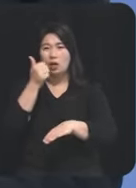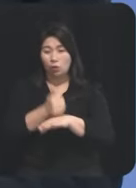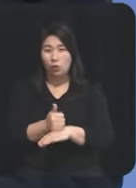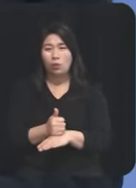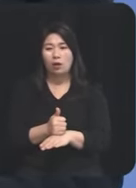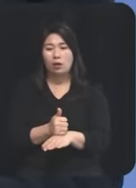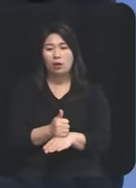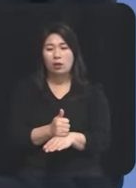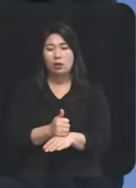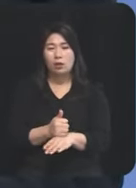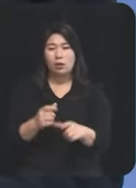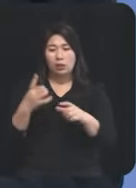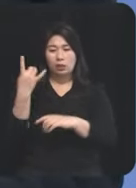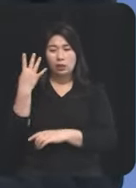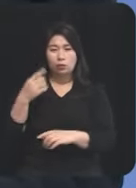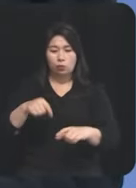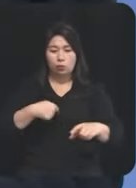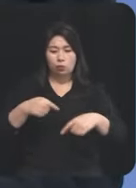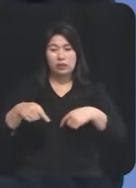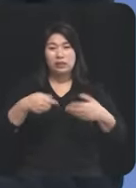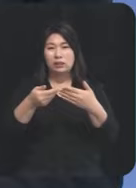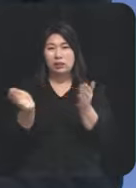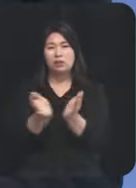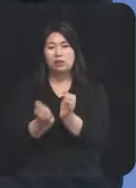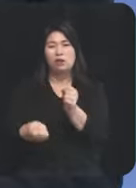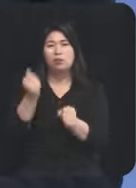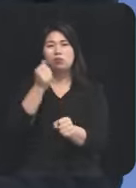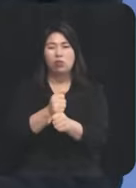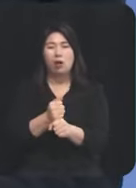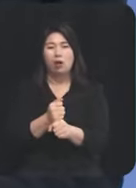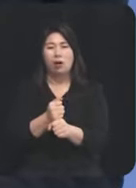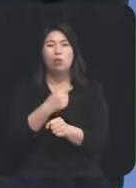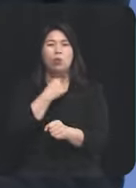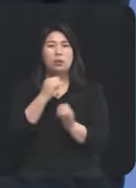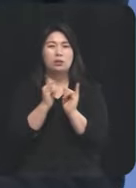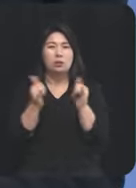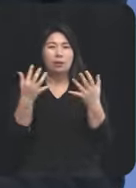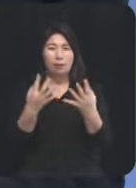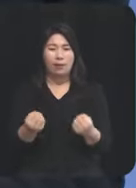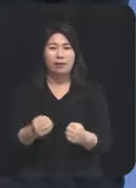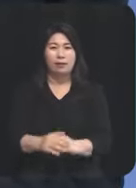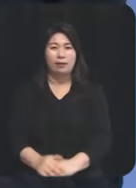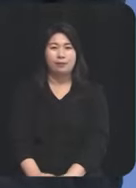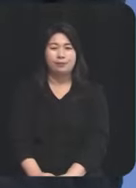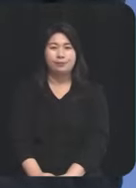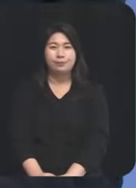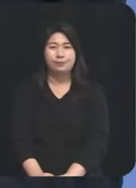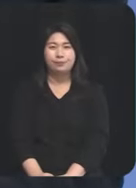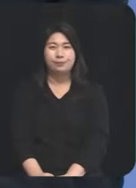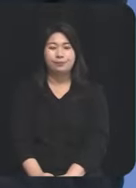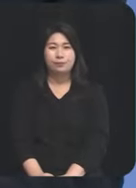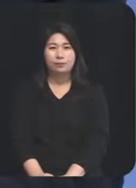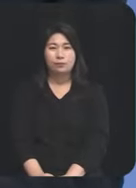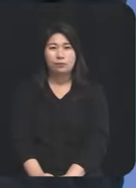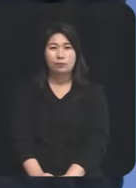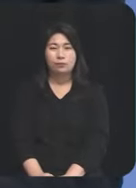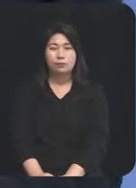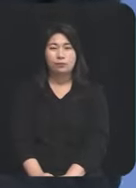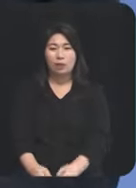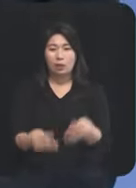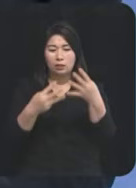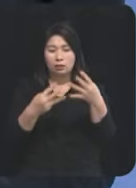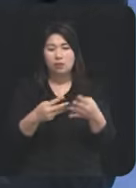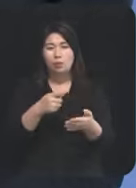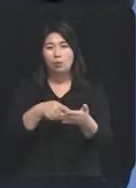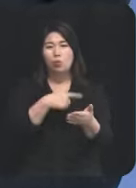압도적으로 기초자치단체 부활을 얘기하시는 분들이 많습니다. 이것도 좀 참고를 좀 해 주셨으면 합니다. 그리고 사상